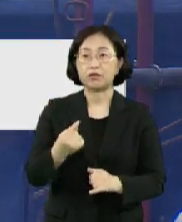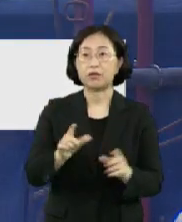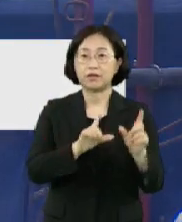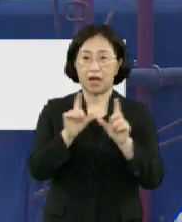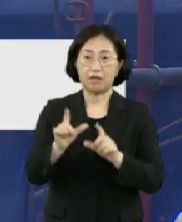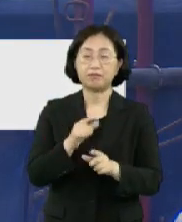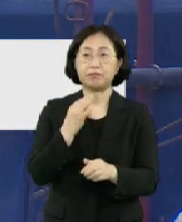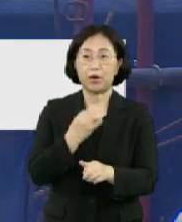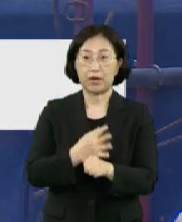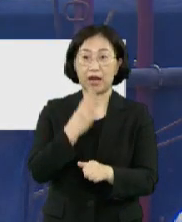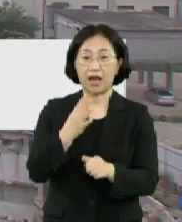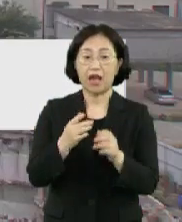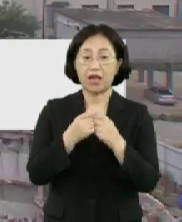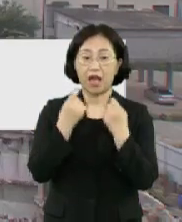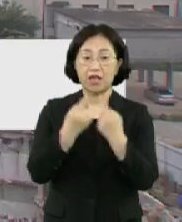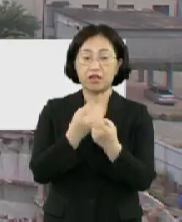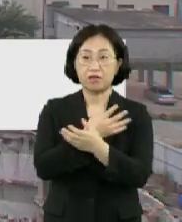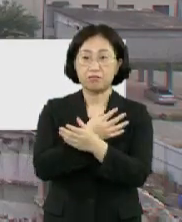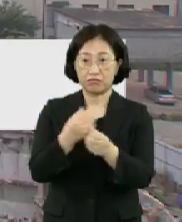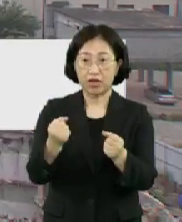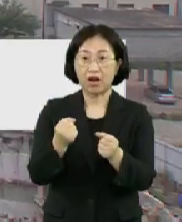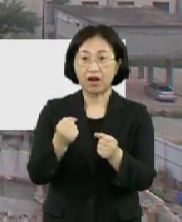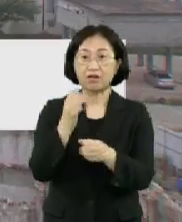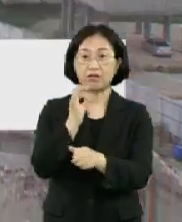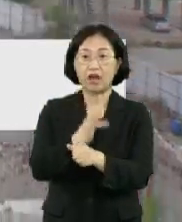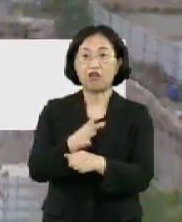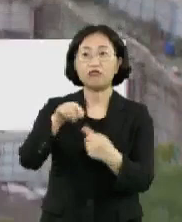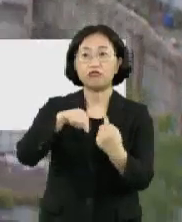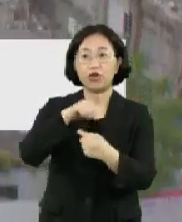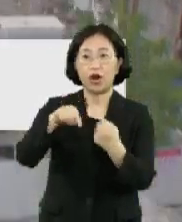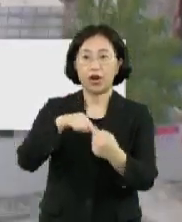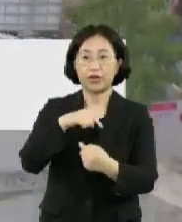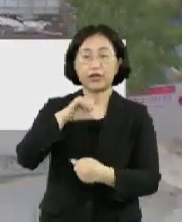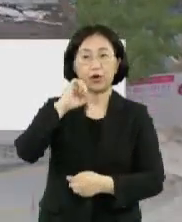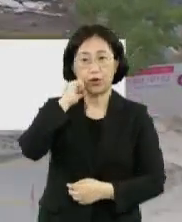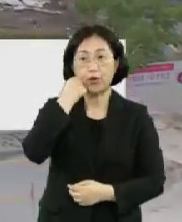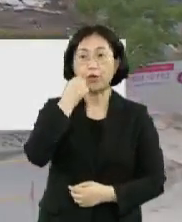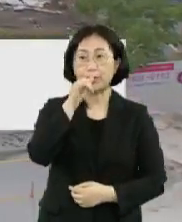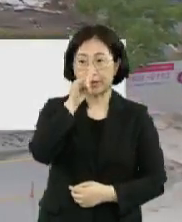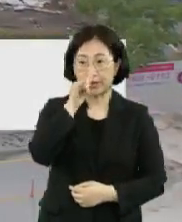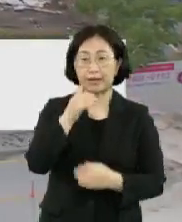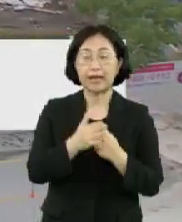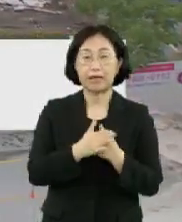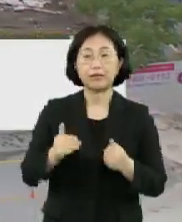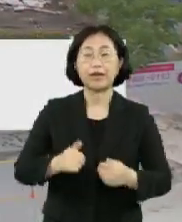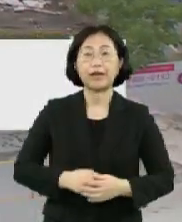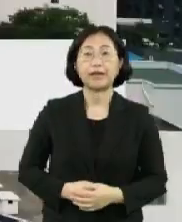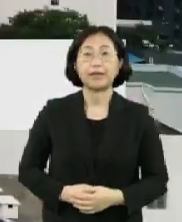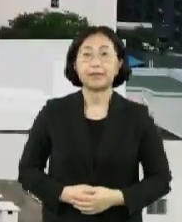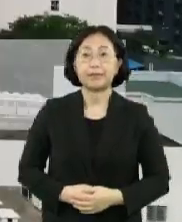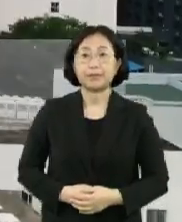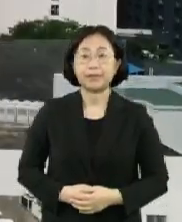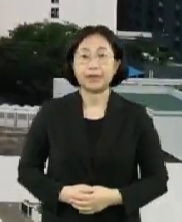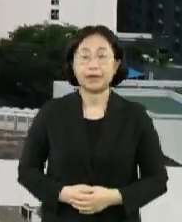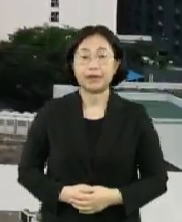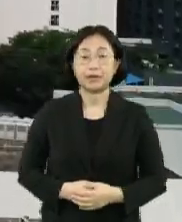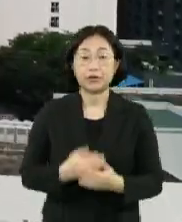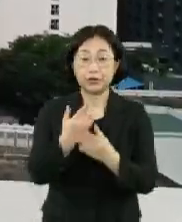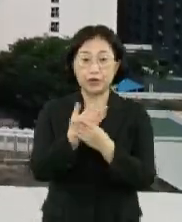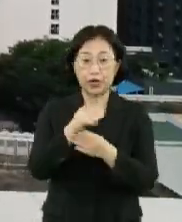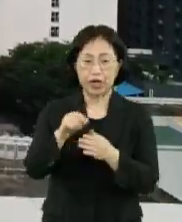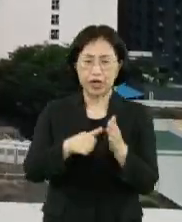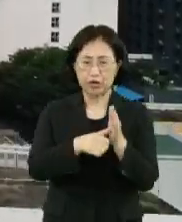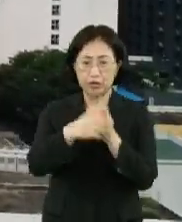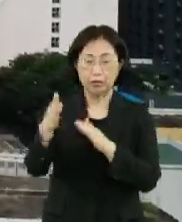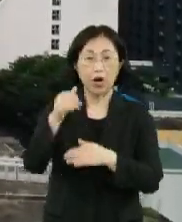개인이 분양을 받아서 운영을 하기에는 많이 좀 자금력이 소요되기 때문에 좀 어렵고. 유성의